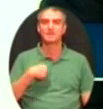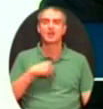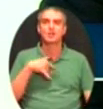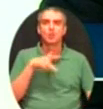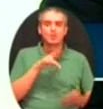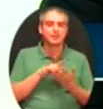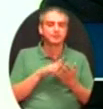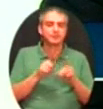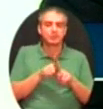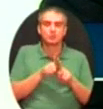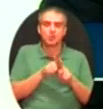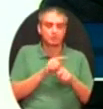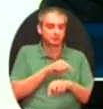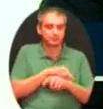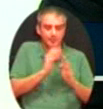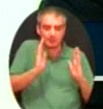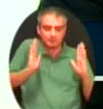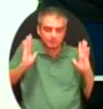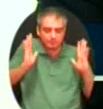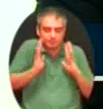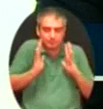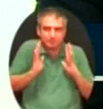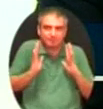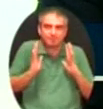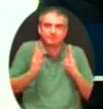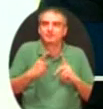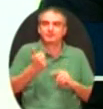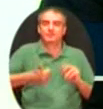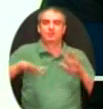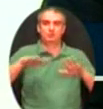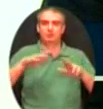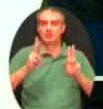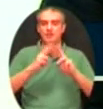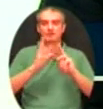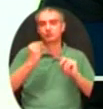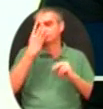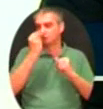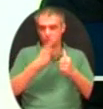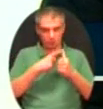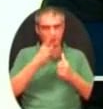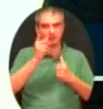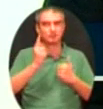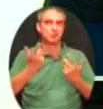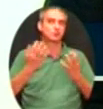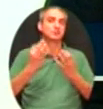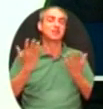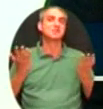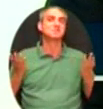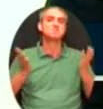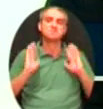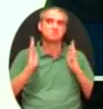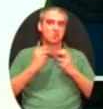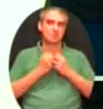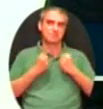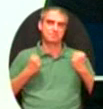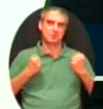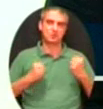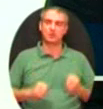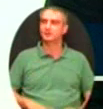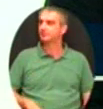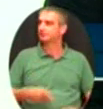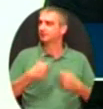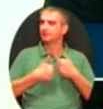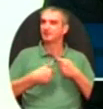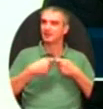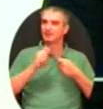נמצאים כאן באיזשהו סד זמנים מאוד מאוד לחוץ, כשכמו שאמרנו, ראש הממשלה נפגש עם פוטין באמצע, שגם הוא שחקן, אז מאוד מאוד מתוח. חבר